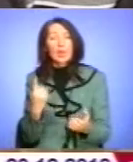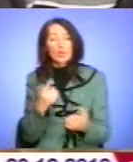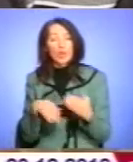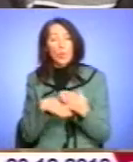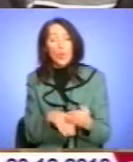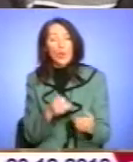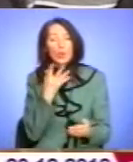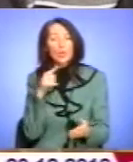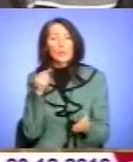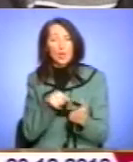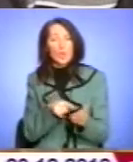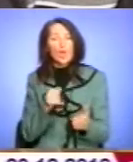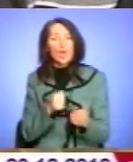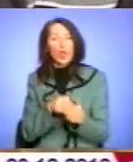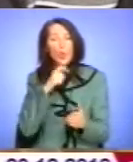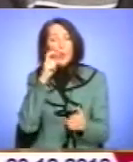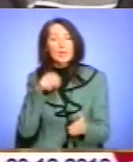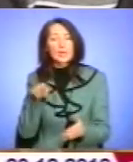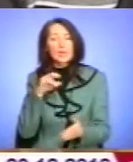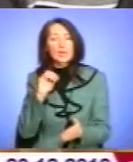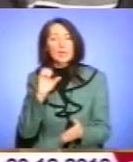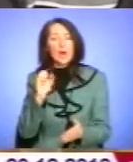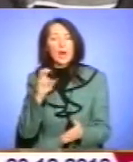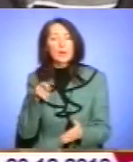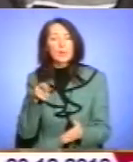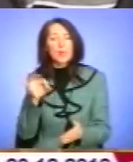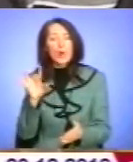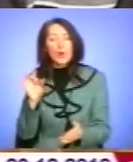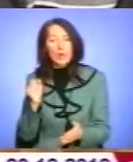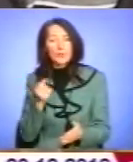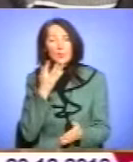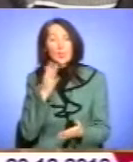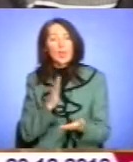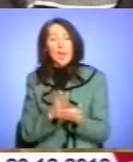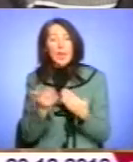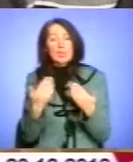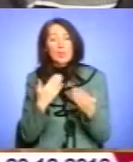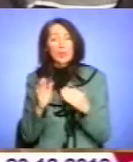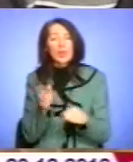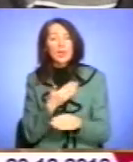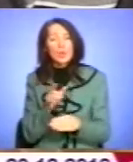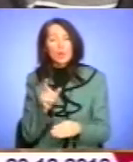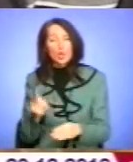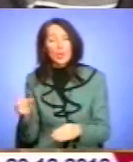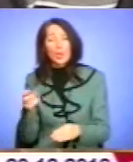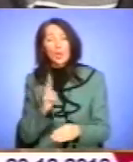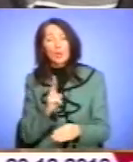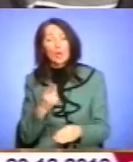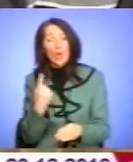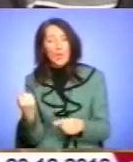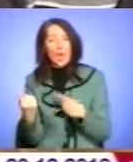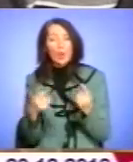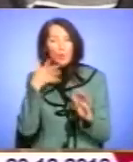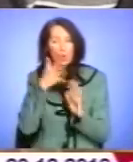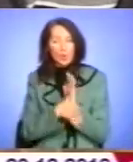звичайно, це в одному випадку відбувається, коли на світоглядному рівні відбувається спілкування між людьми, котрі один одного розуміють. Бо коли